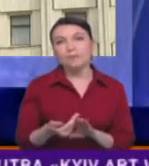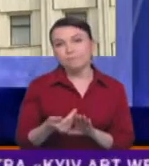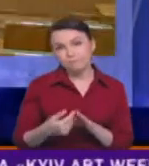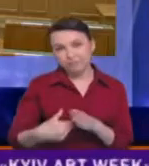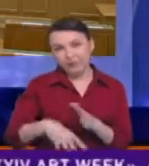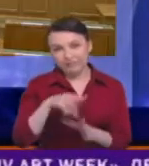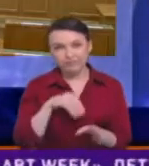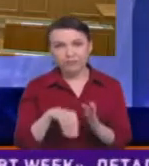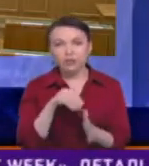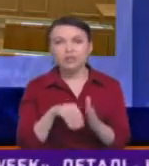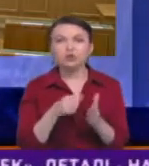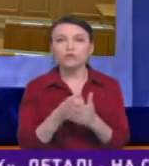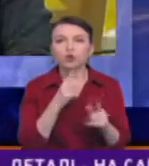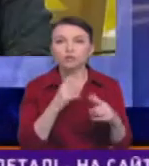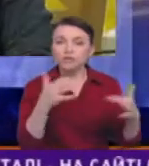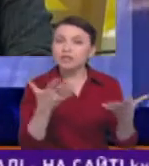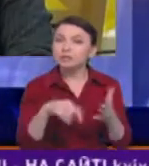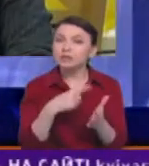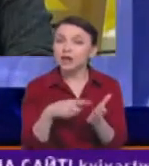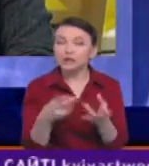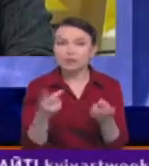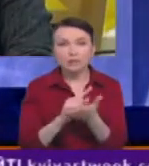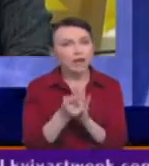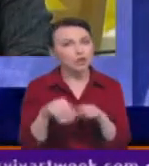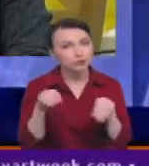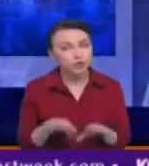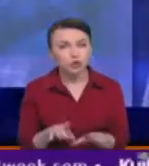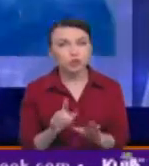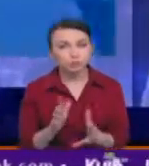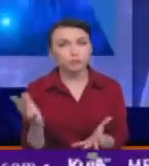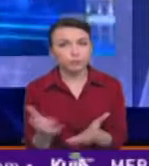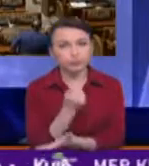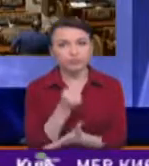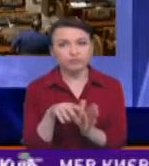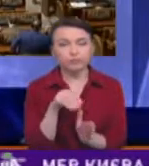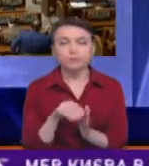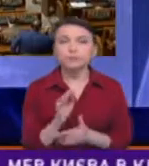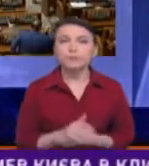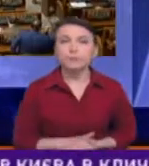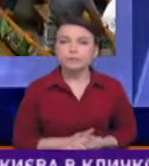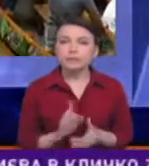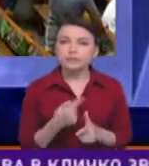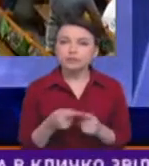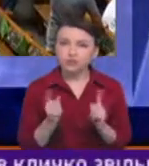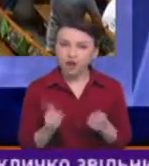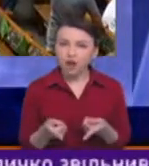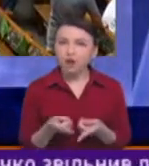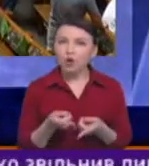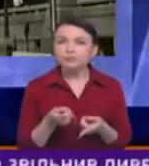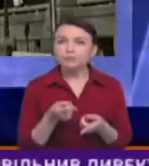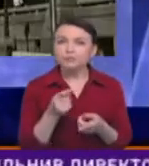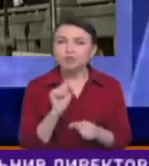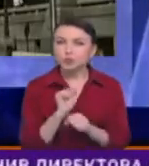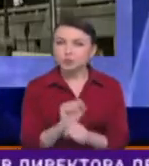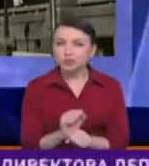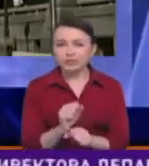Ради. Які питання треба негайно вирішити, аби вони відбулись? Чи реально зупинити проведення перевиборів